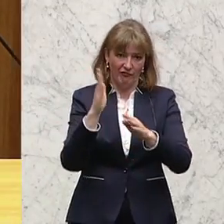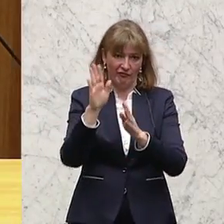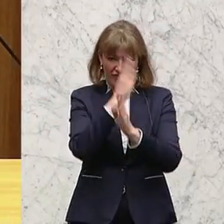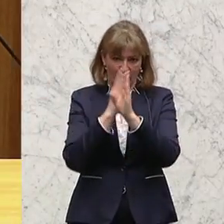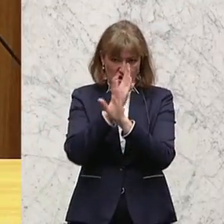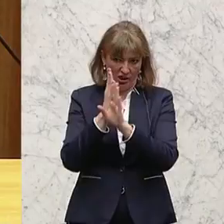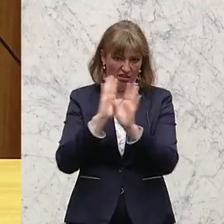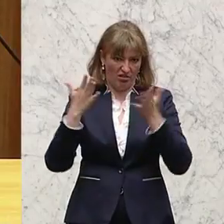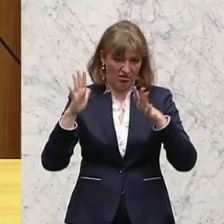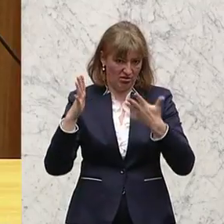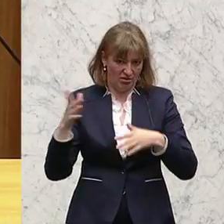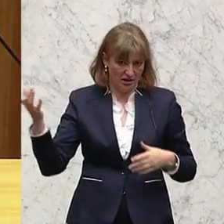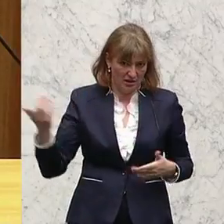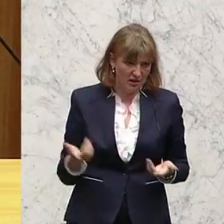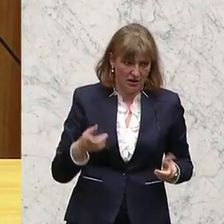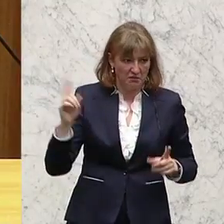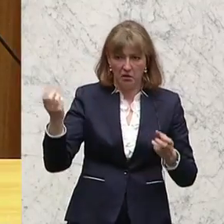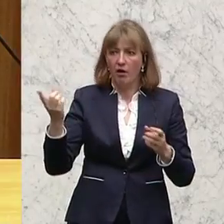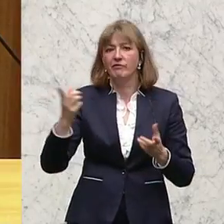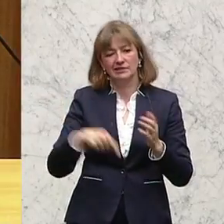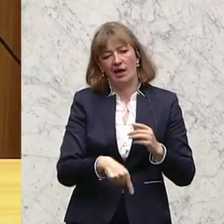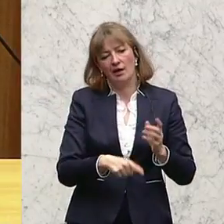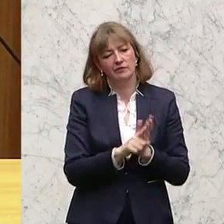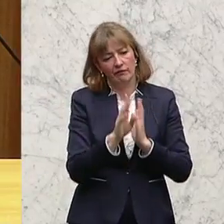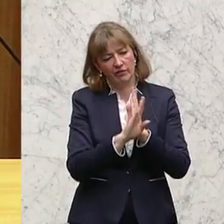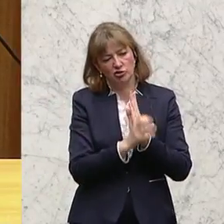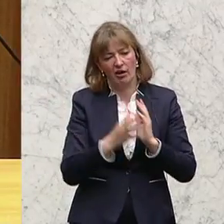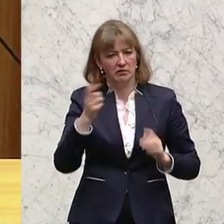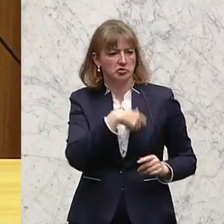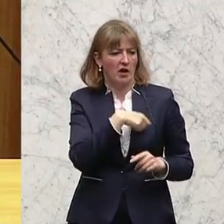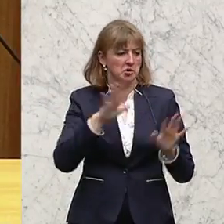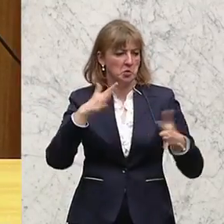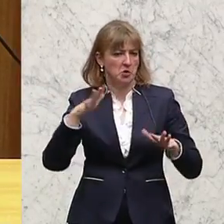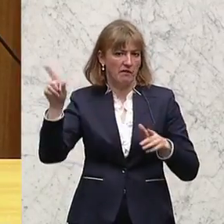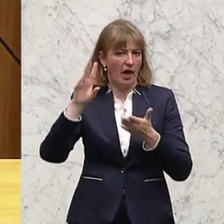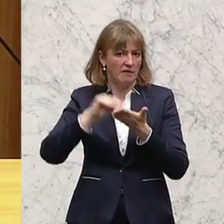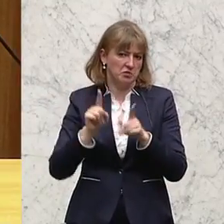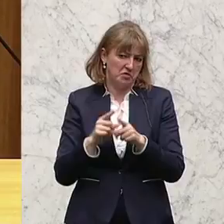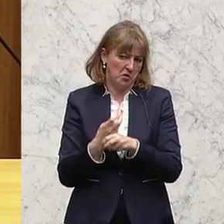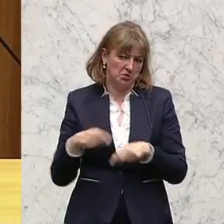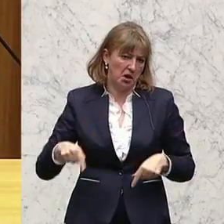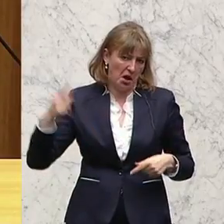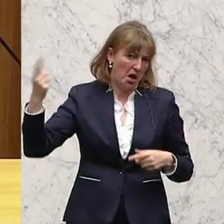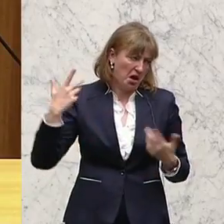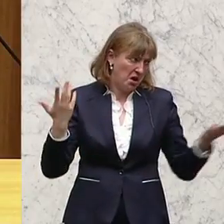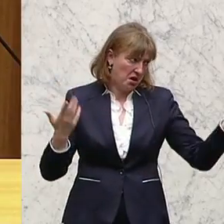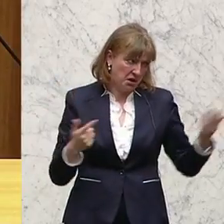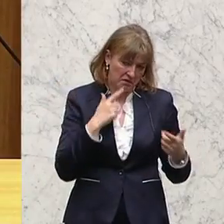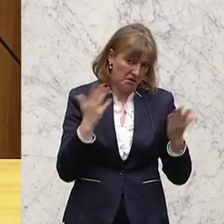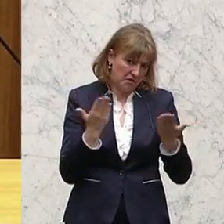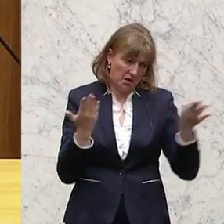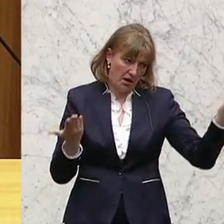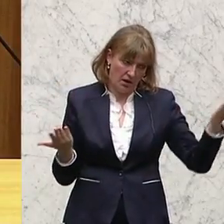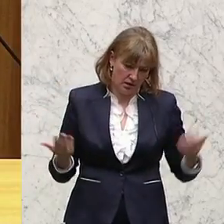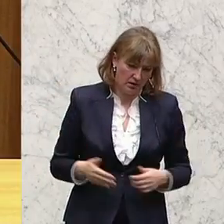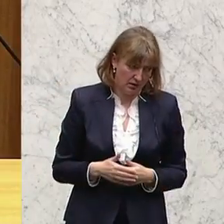versteckt in Statistiken, wo es nicht aufscheint. Ja, die Schweiz hat ungefähr gleich viele Einwohner wie Österreich, wenn du das ansprichst, Herr Kollege